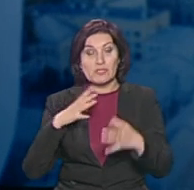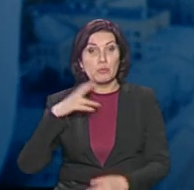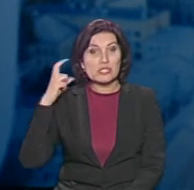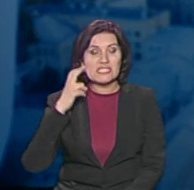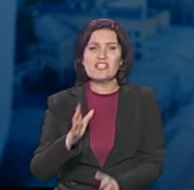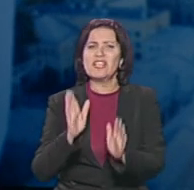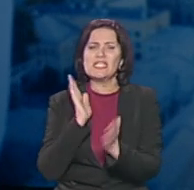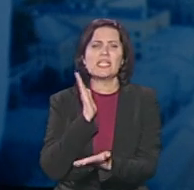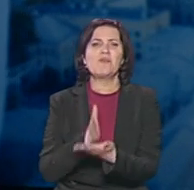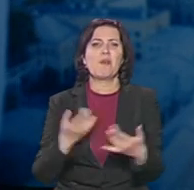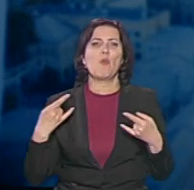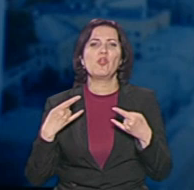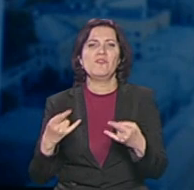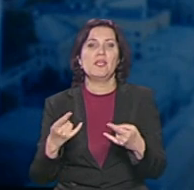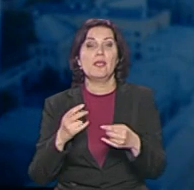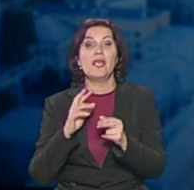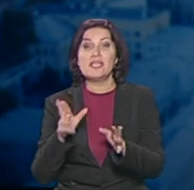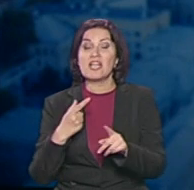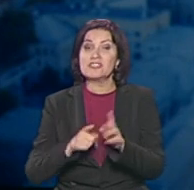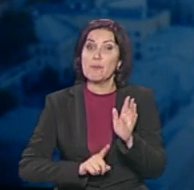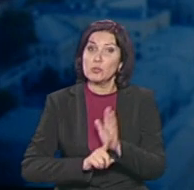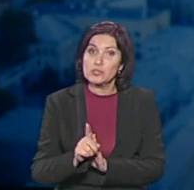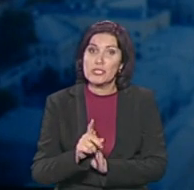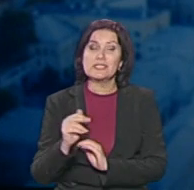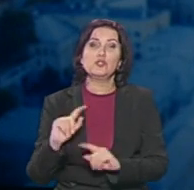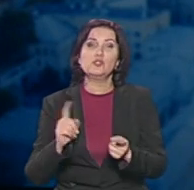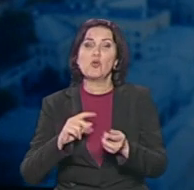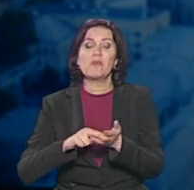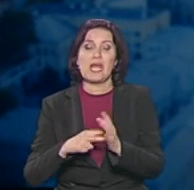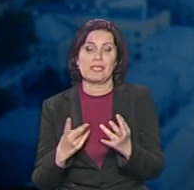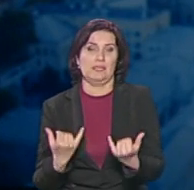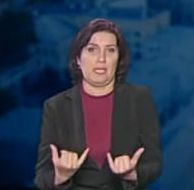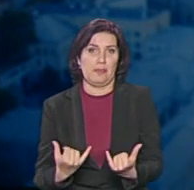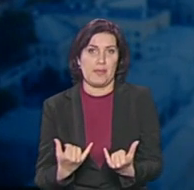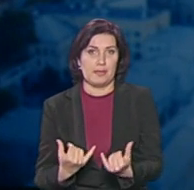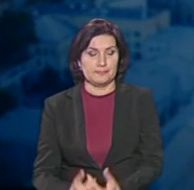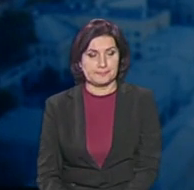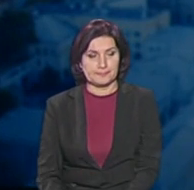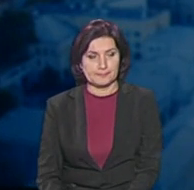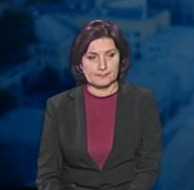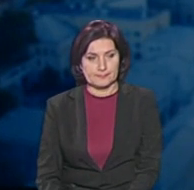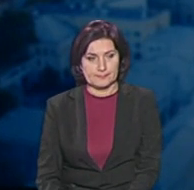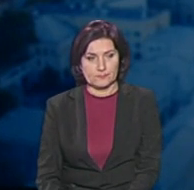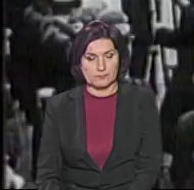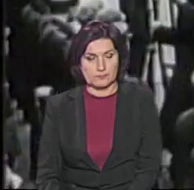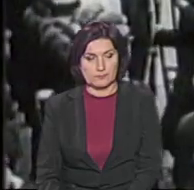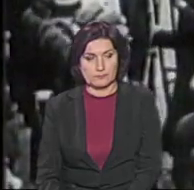і тільки в прямому ефірі. Ось як усе починалося та що у планах на тепер, Олена Близнякова розкаже.